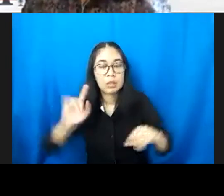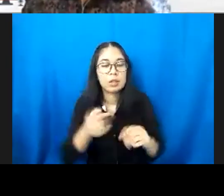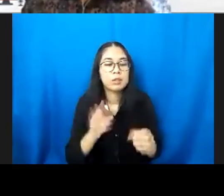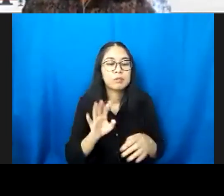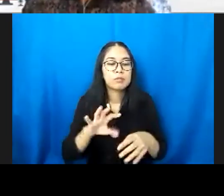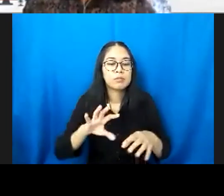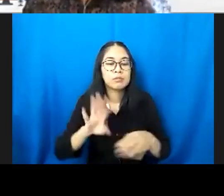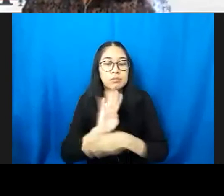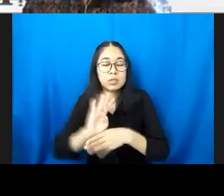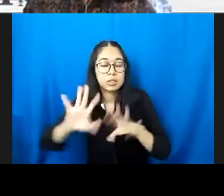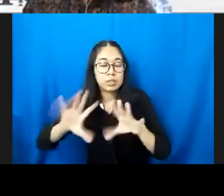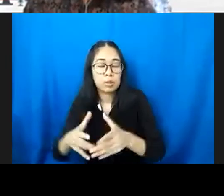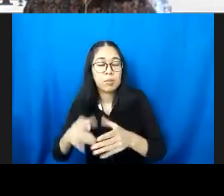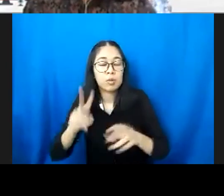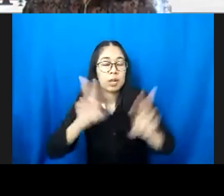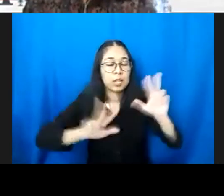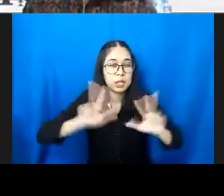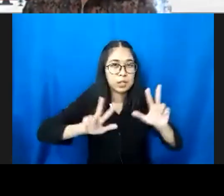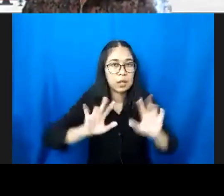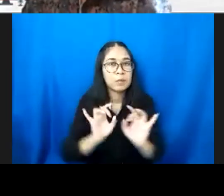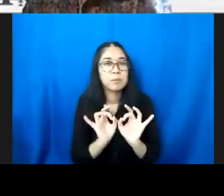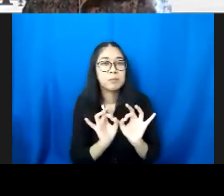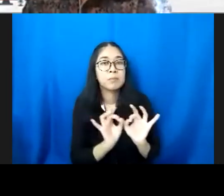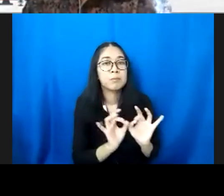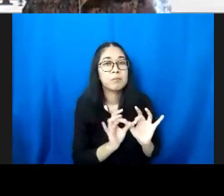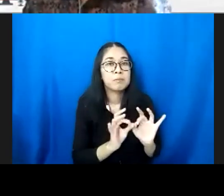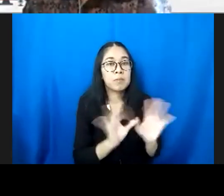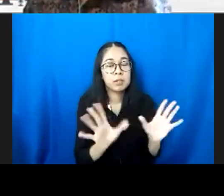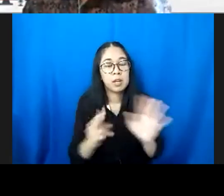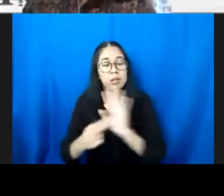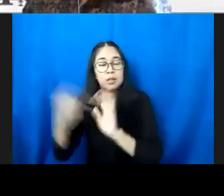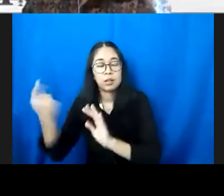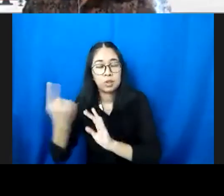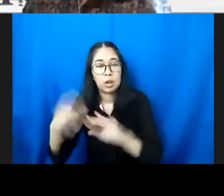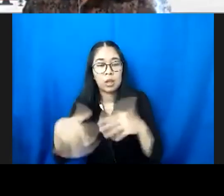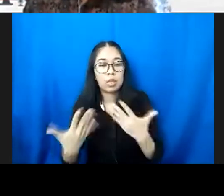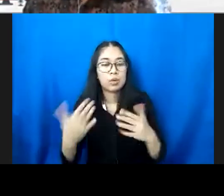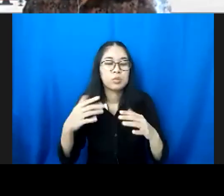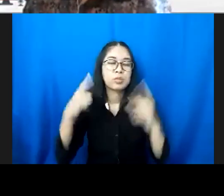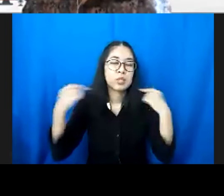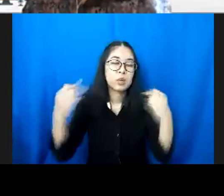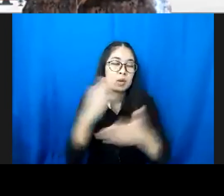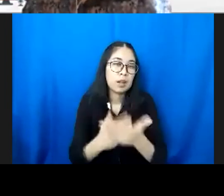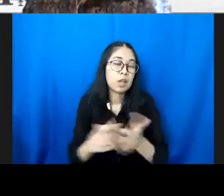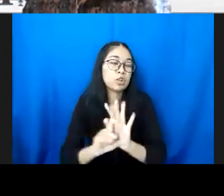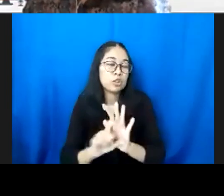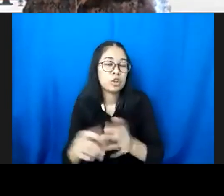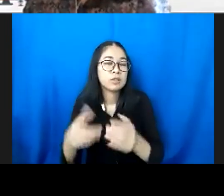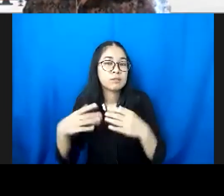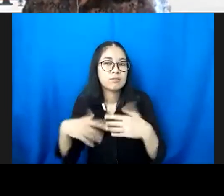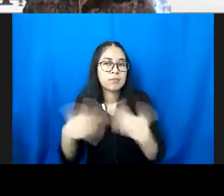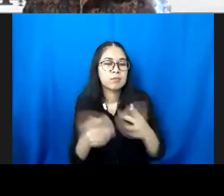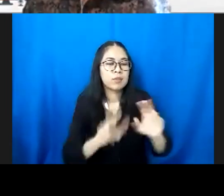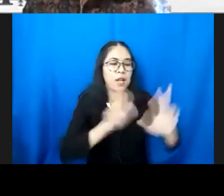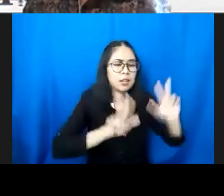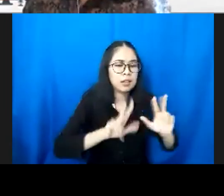bisnis itu sangat berbeda dengan yang ada di nasional maupun di Jawa Tengah misalnya. Nah, ini hal-hal yang menjadi